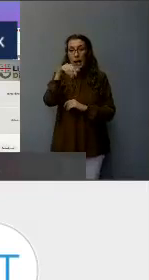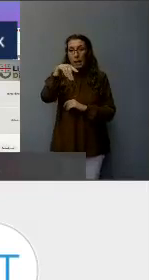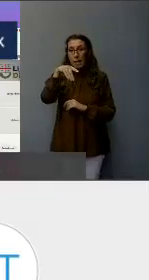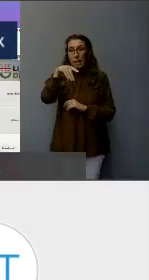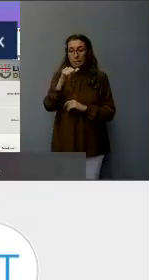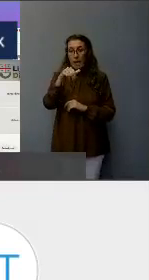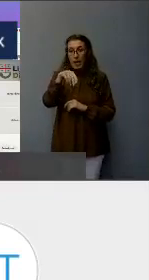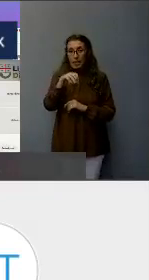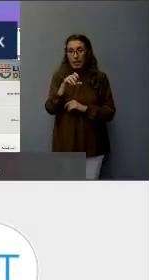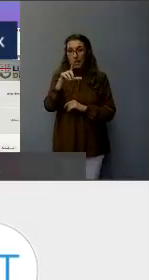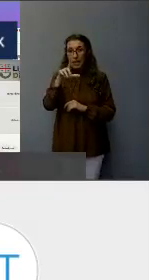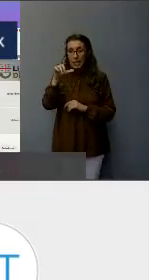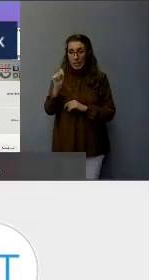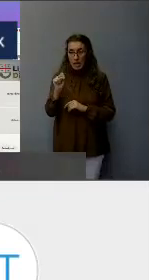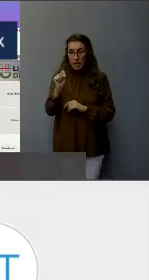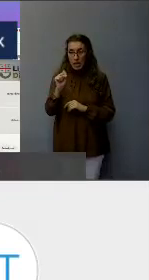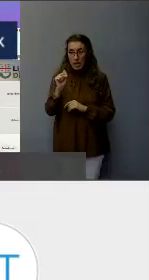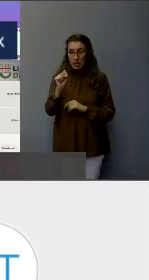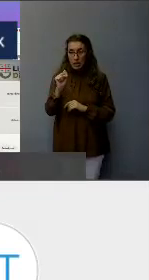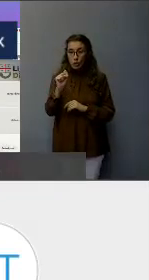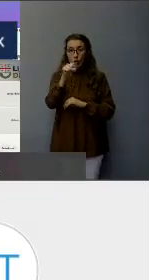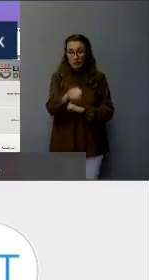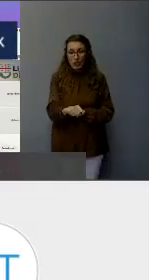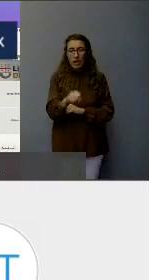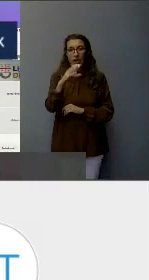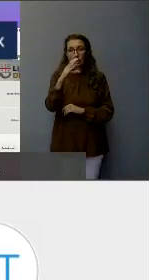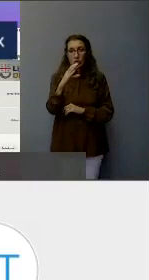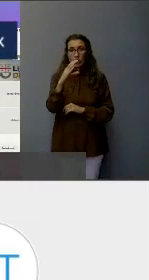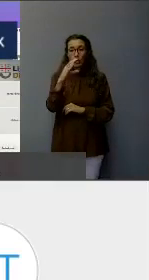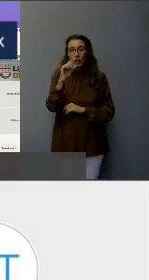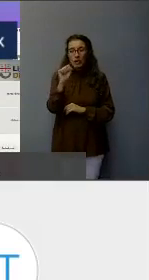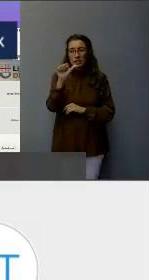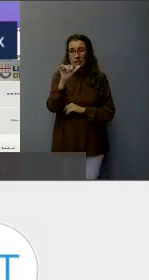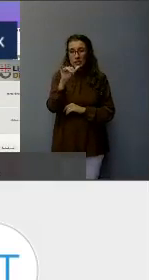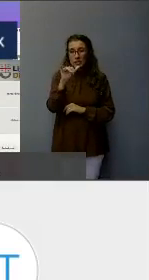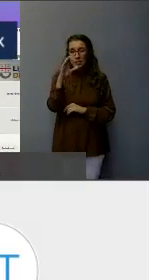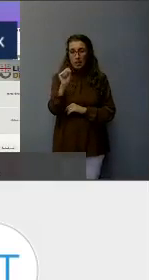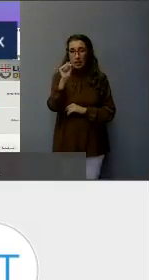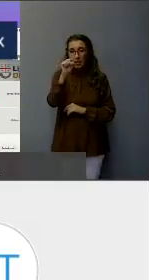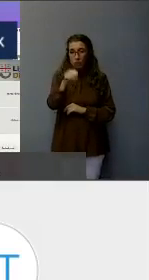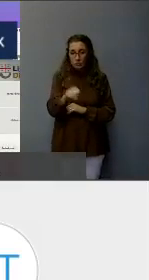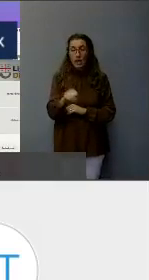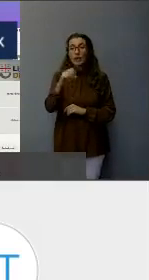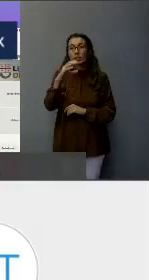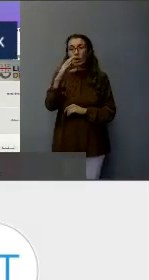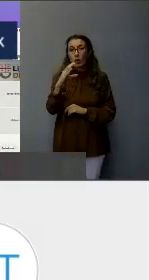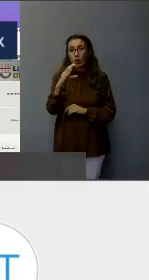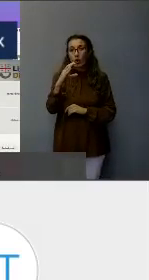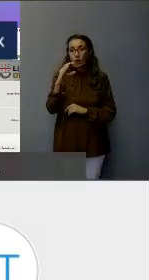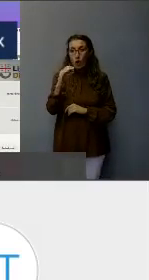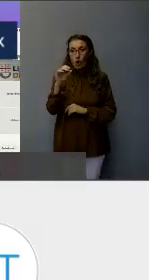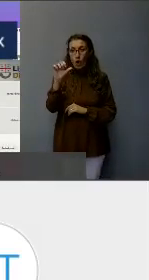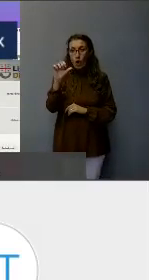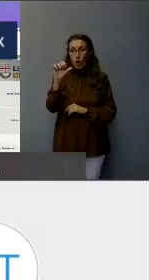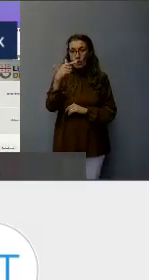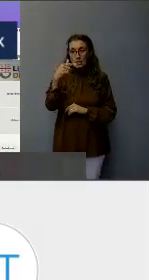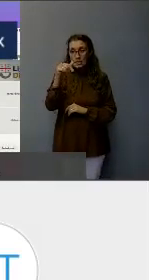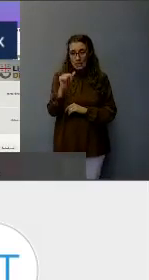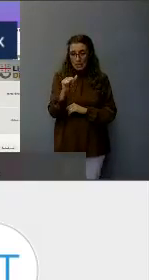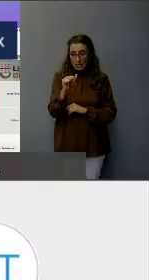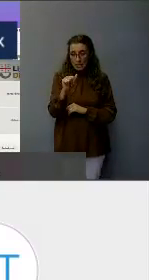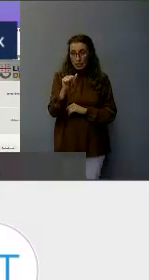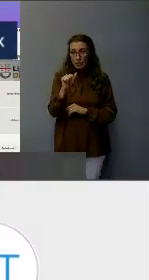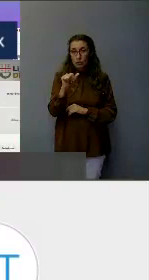consigliere campanella contrario consigliere in radio simba contrario consigliere